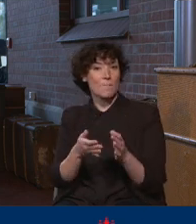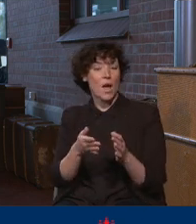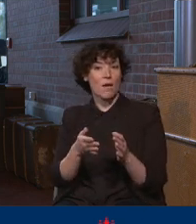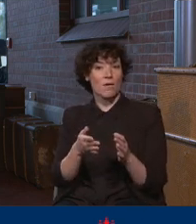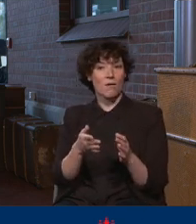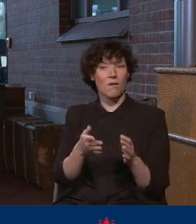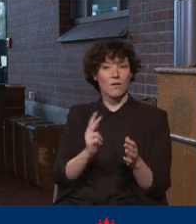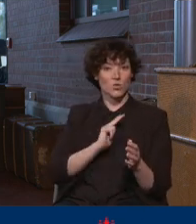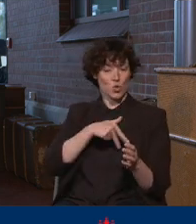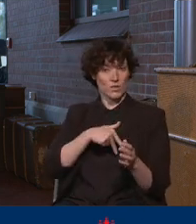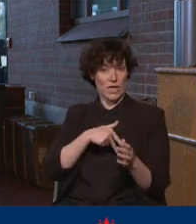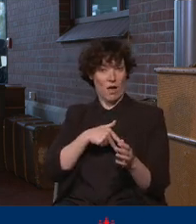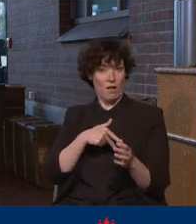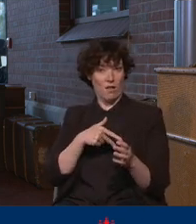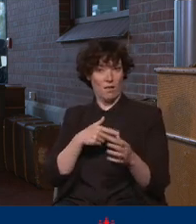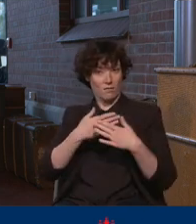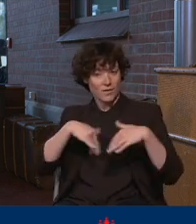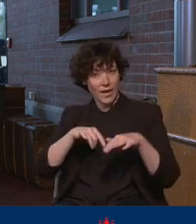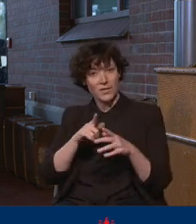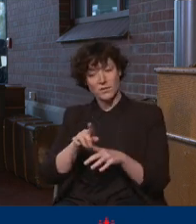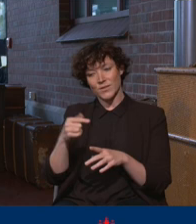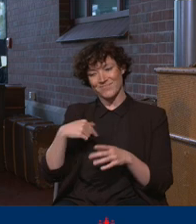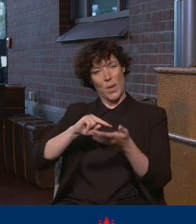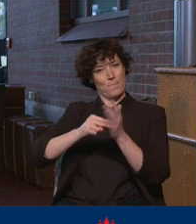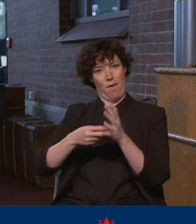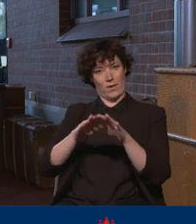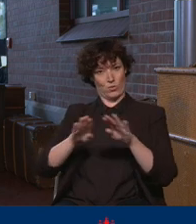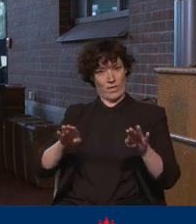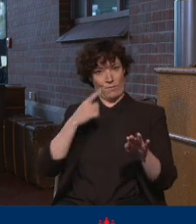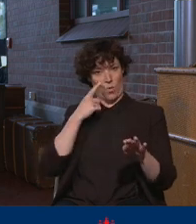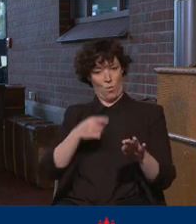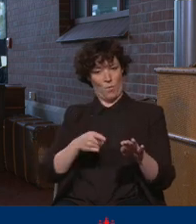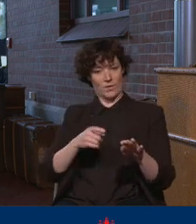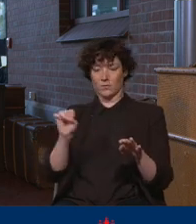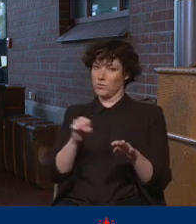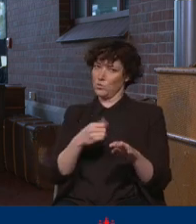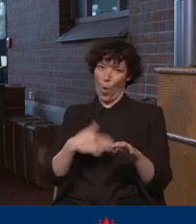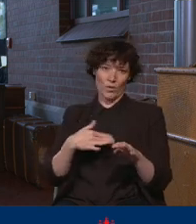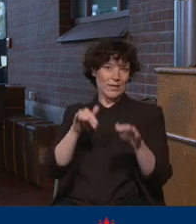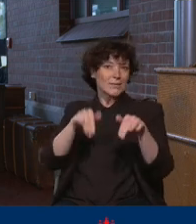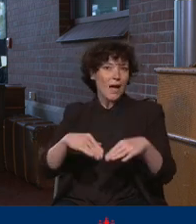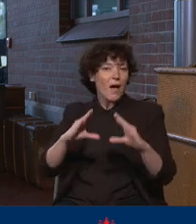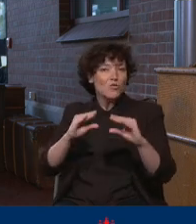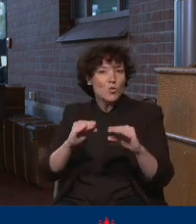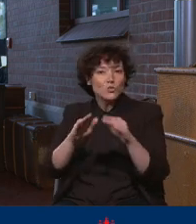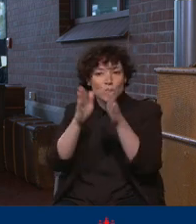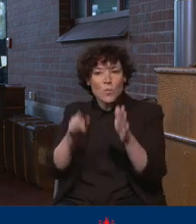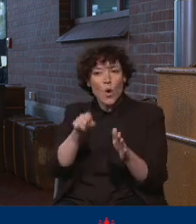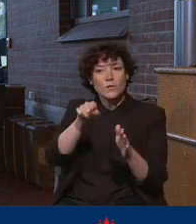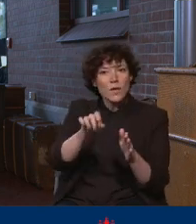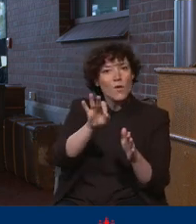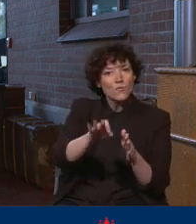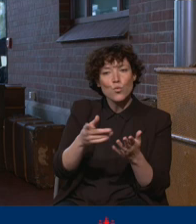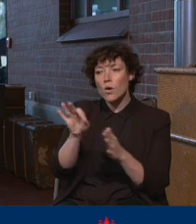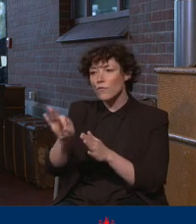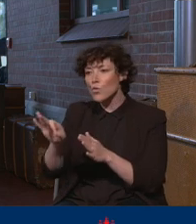planungsebene wo wir noch gar keine nutzung für bestimmte gebäude tatsächlich planen die planer